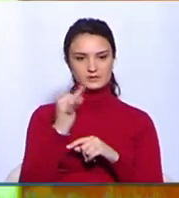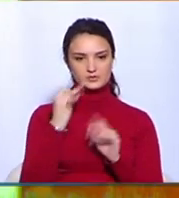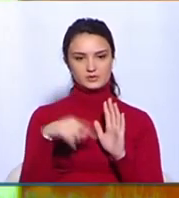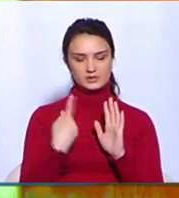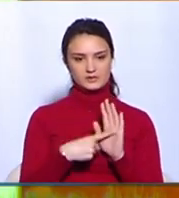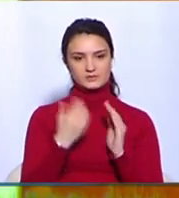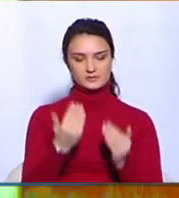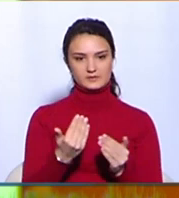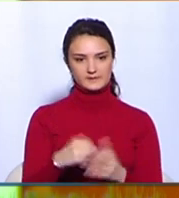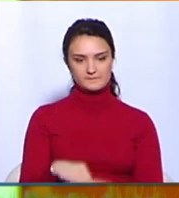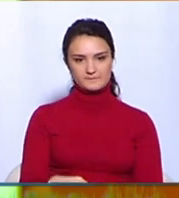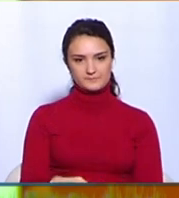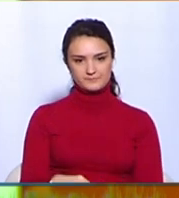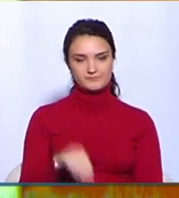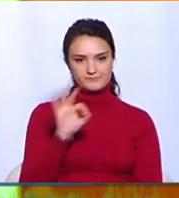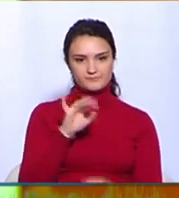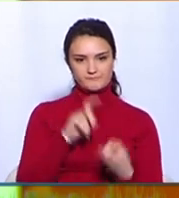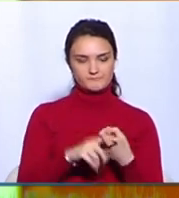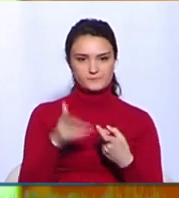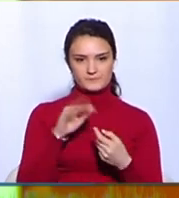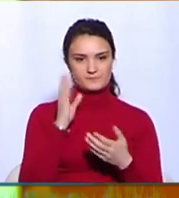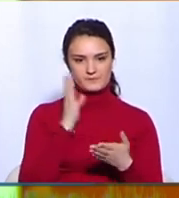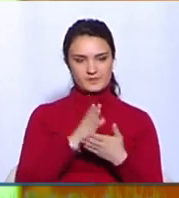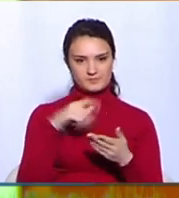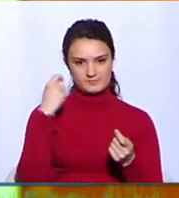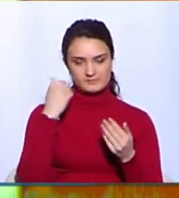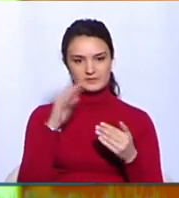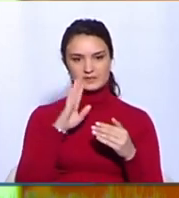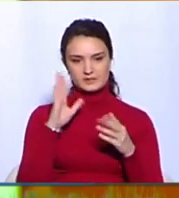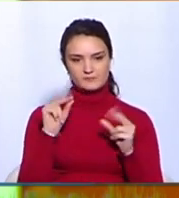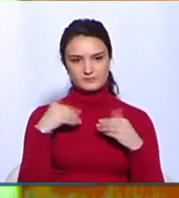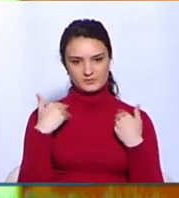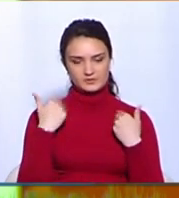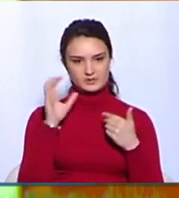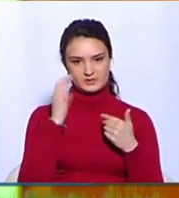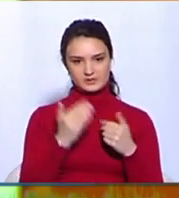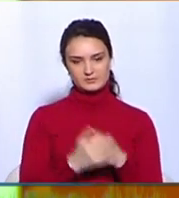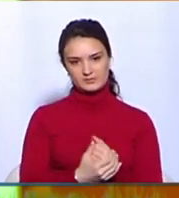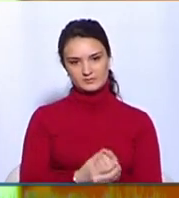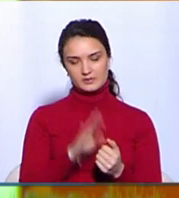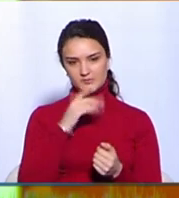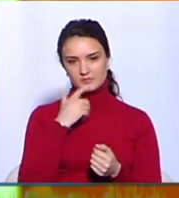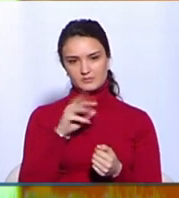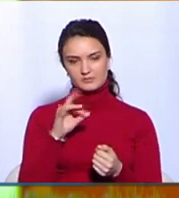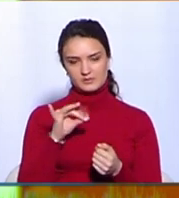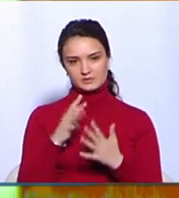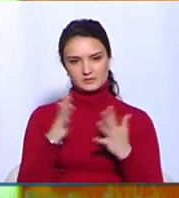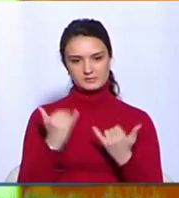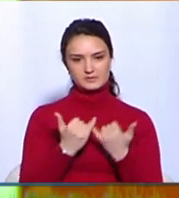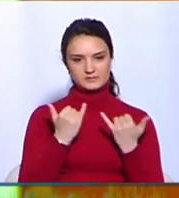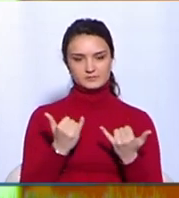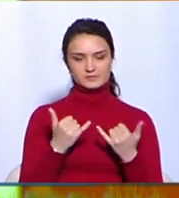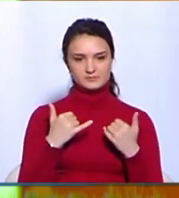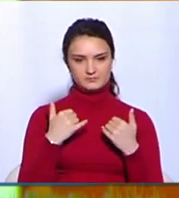კითხვა თქვენთან. დაკავშირებით, მოდით ჯერ პირდაპირ ეთერში უპასუხოთ. დილამშვიდობისა გისმენთ. დილამშვიდობის, ქალბატონო მარი, დიდი